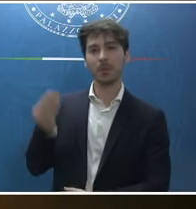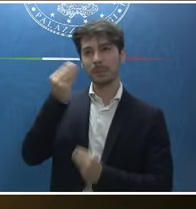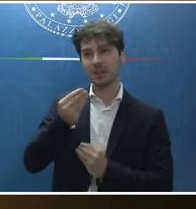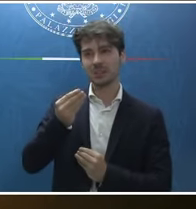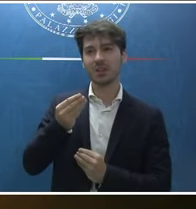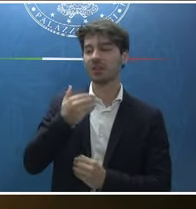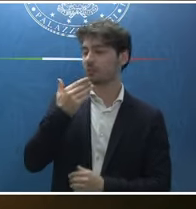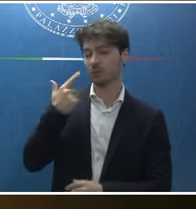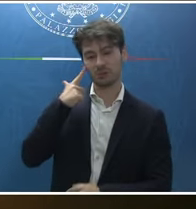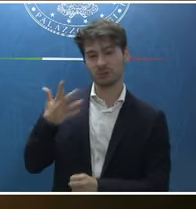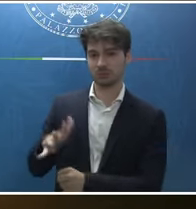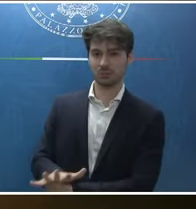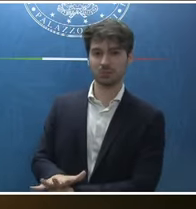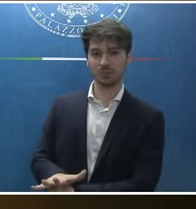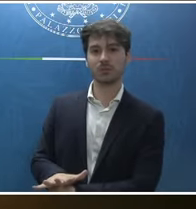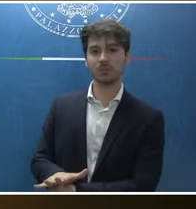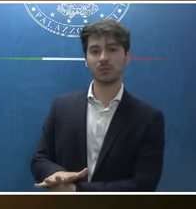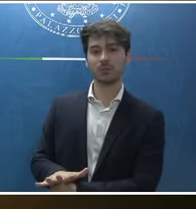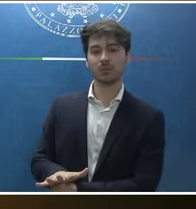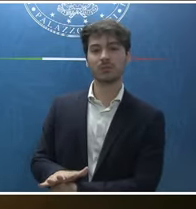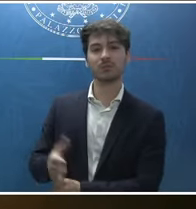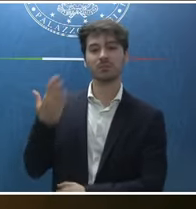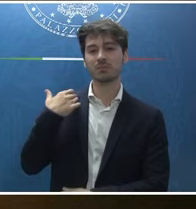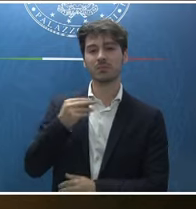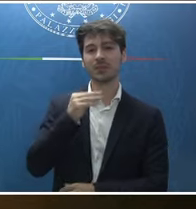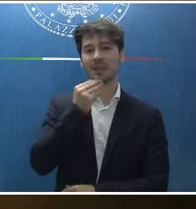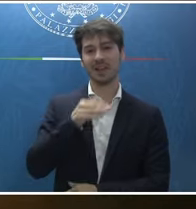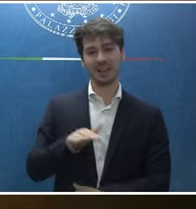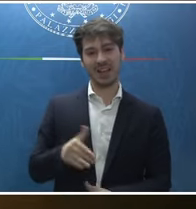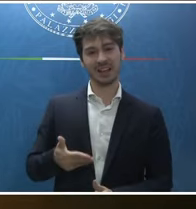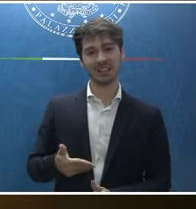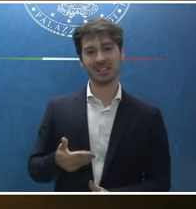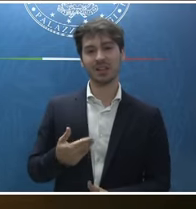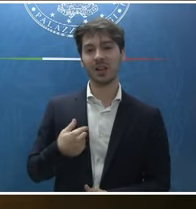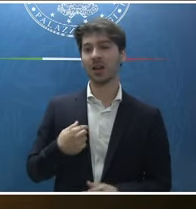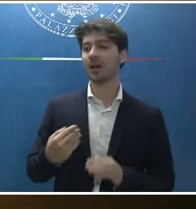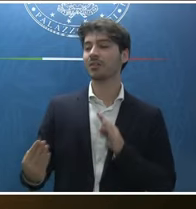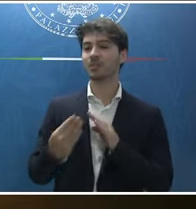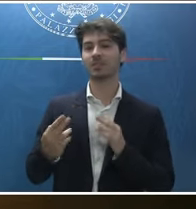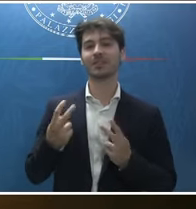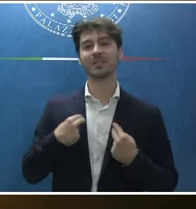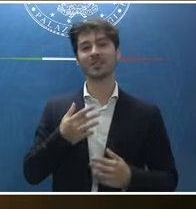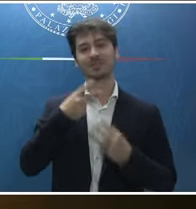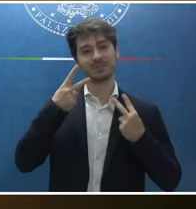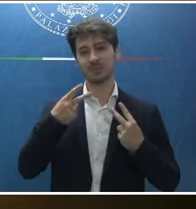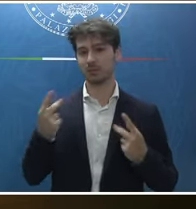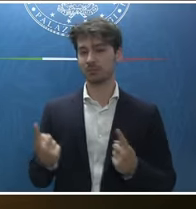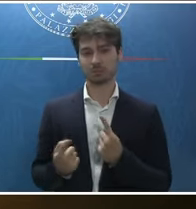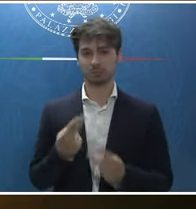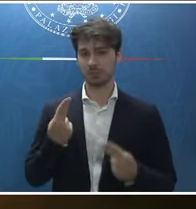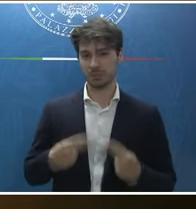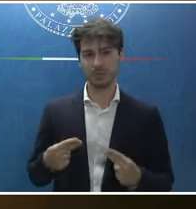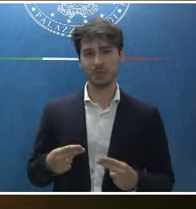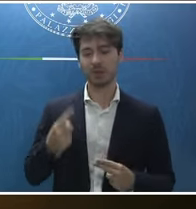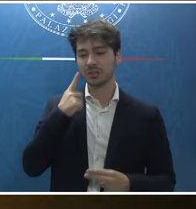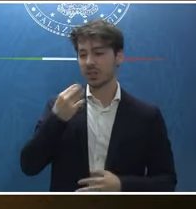mie difficoltà. Ero quella ragazza incapace di aprirsi liberamente di fronte alla vita, costantemente giudicata da me